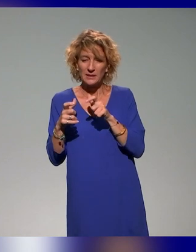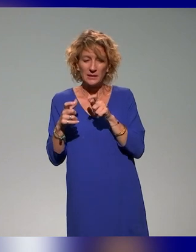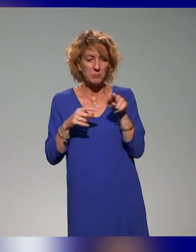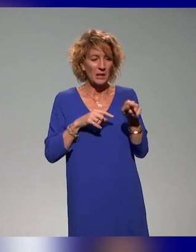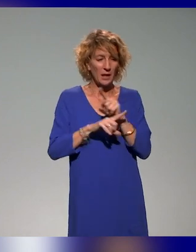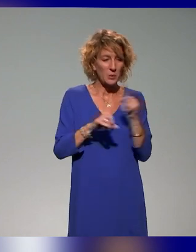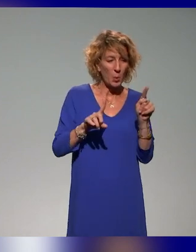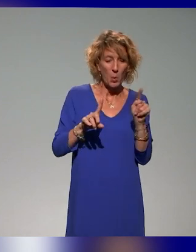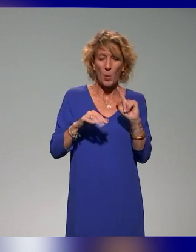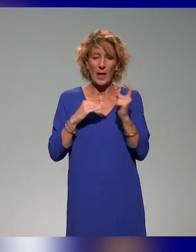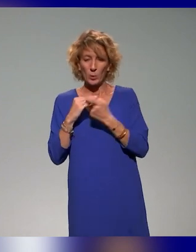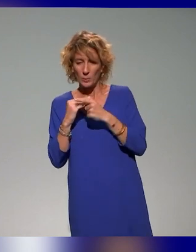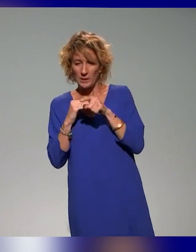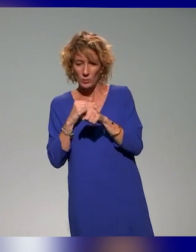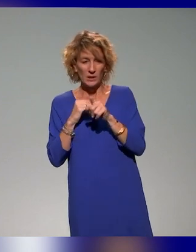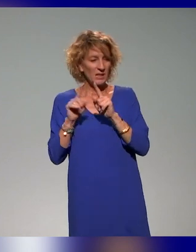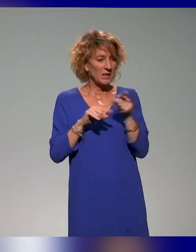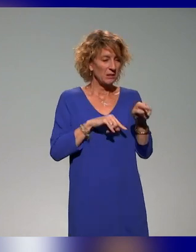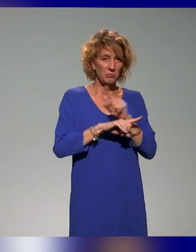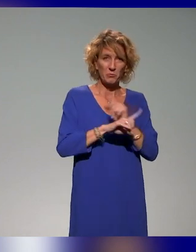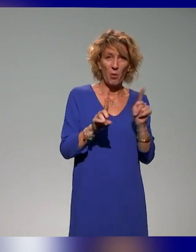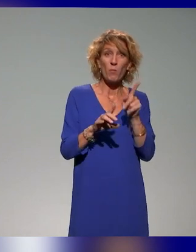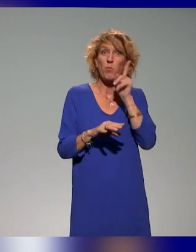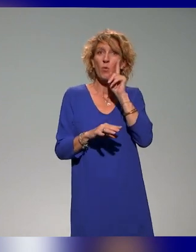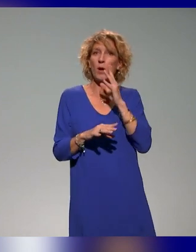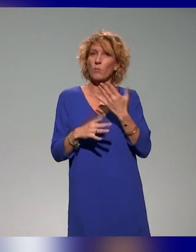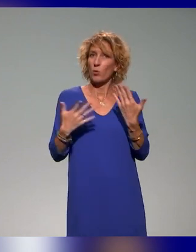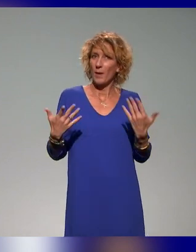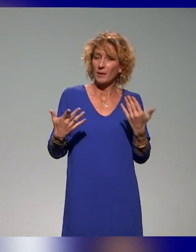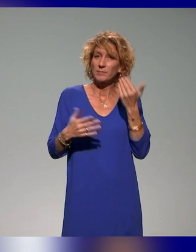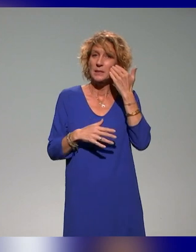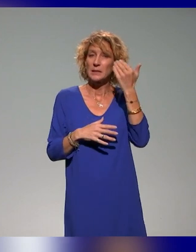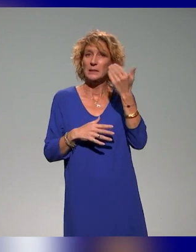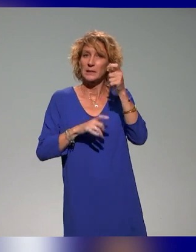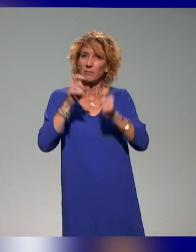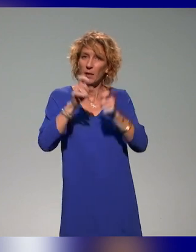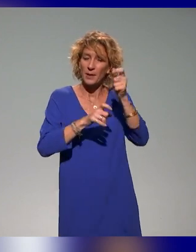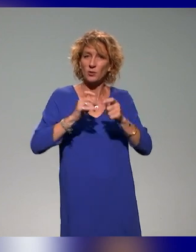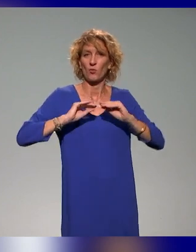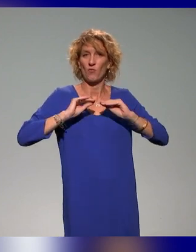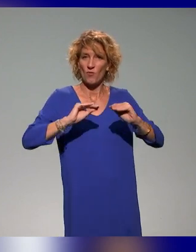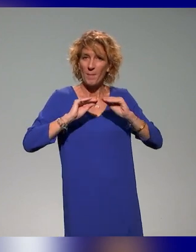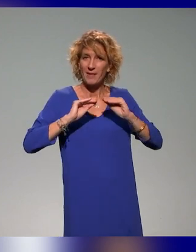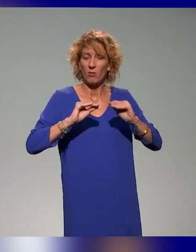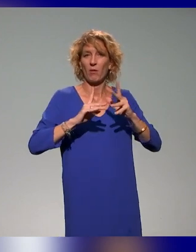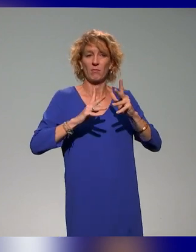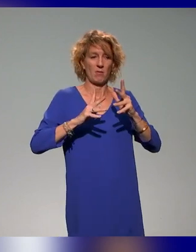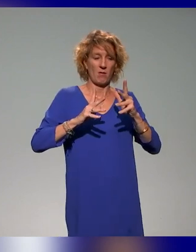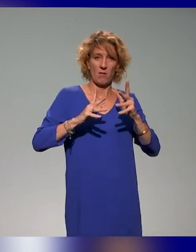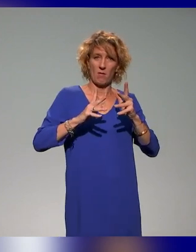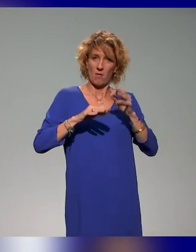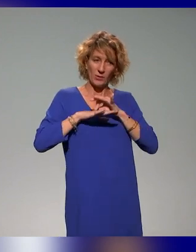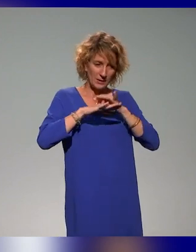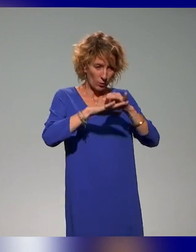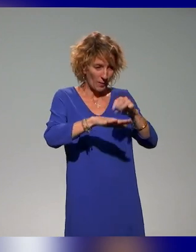ergonomique. Pourquoi ? Pour pouvoir et être en capacité d'accompagner les formateurs et les formatrices dans le choix. Et